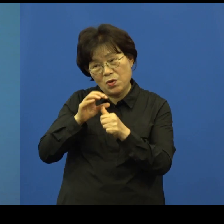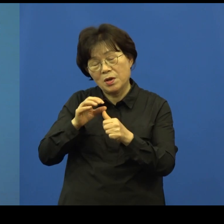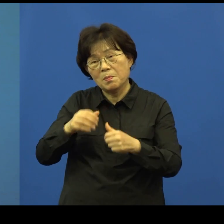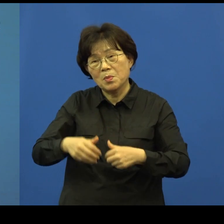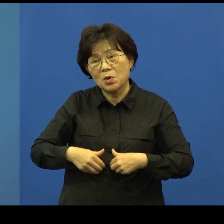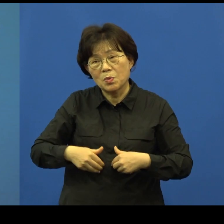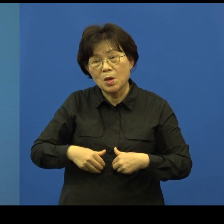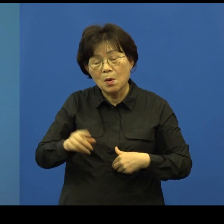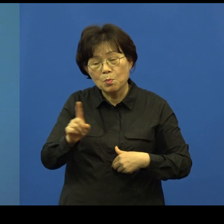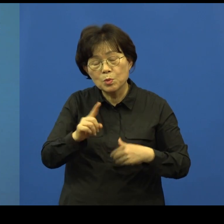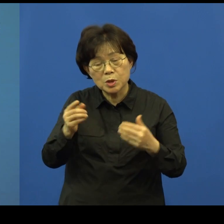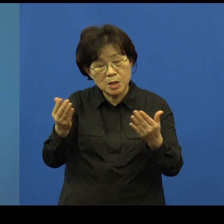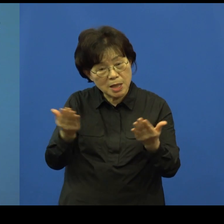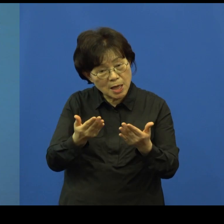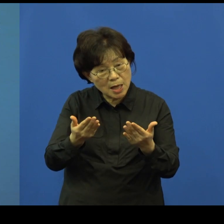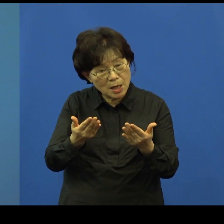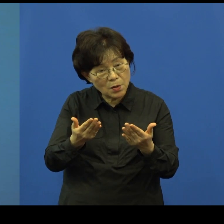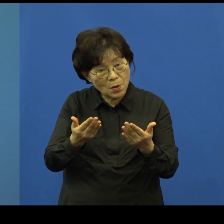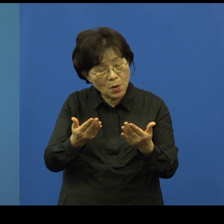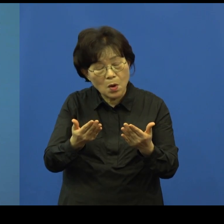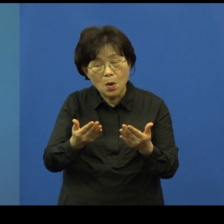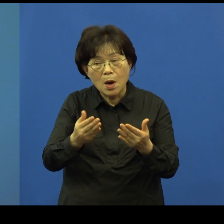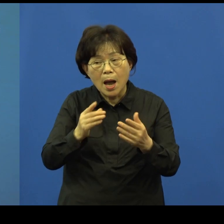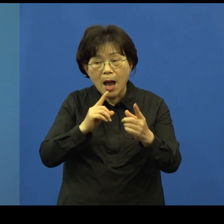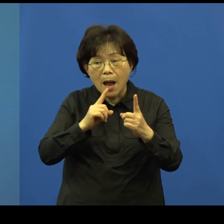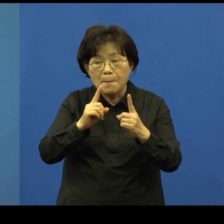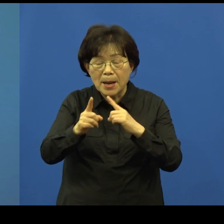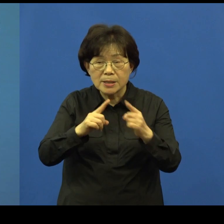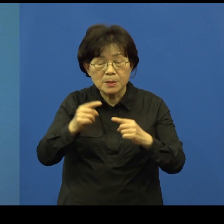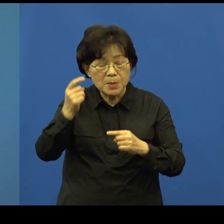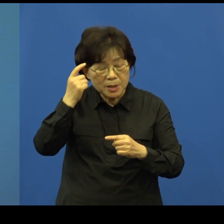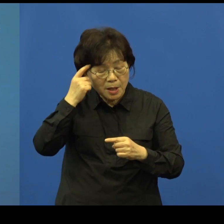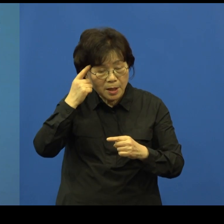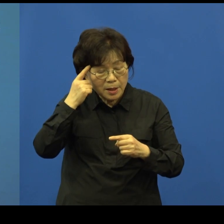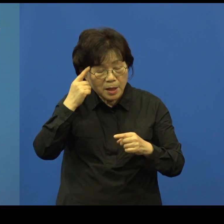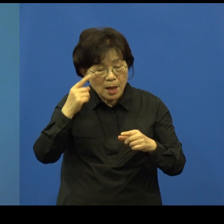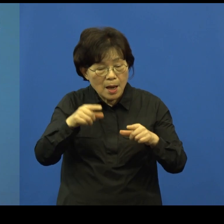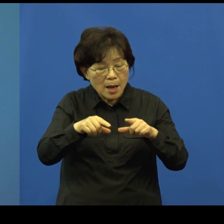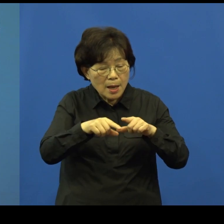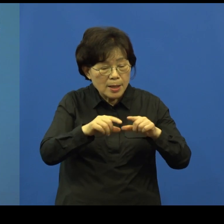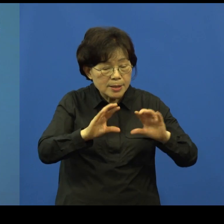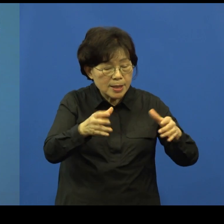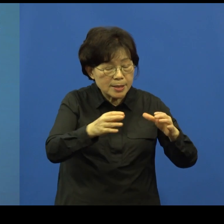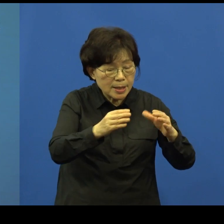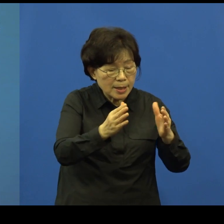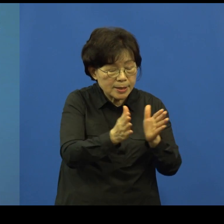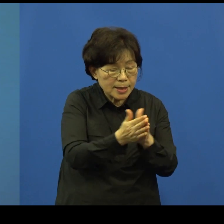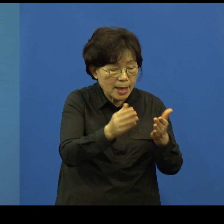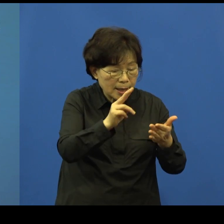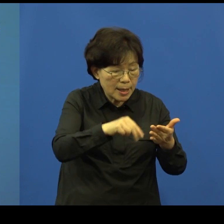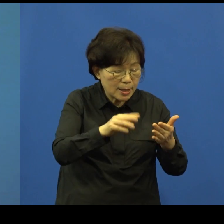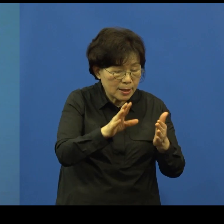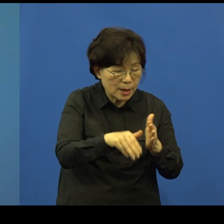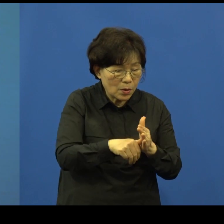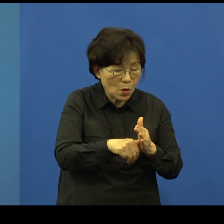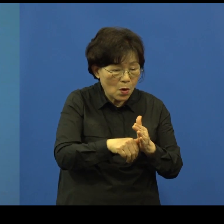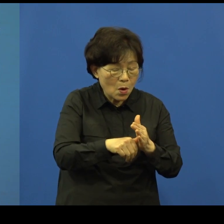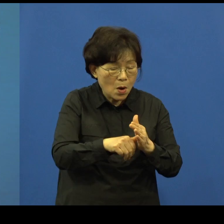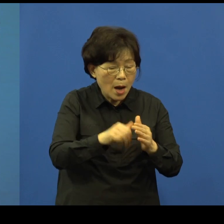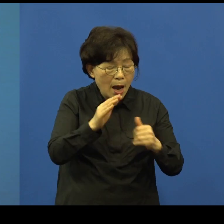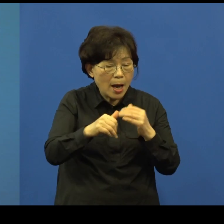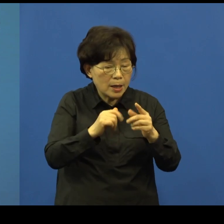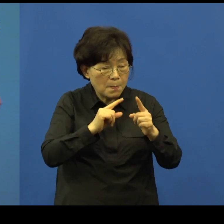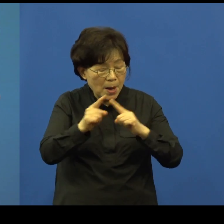뭘 하다가도 말씀이 나오는 거예요. 저는 일반 책을 읽다가도 어느 책을 딱 읽다가 말씀이 딱 연결이